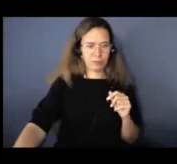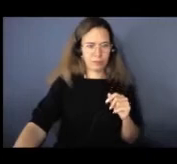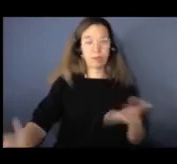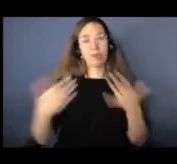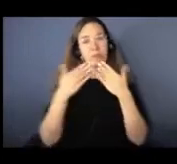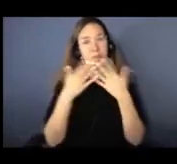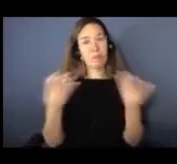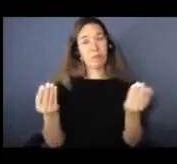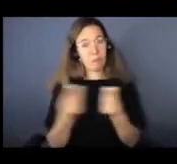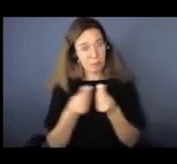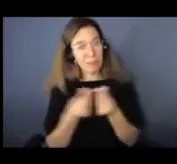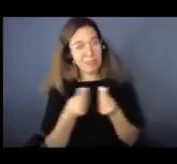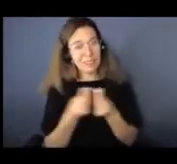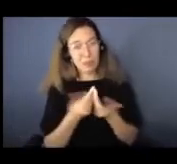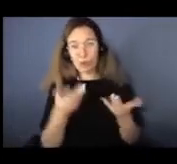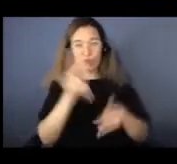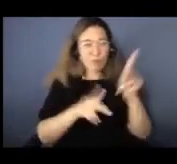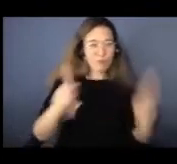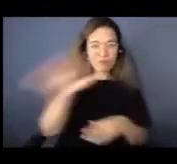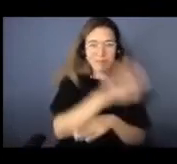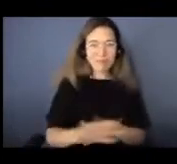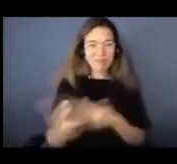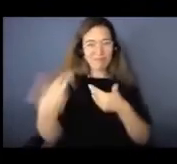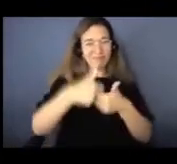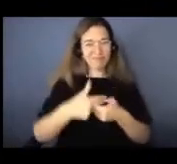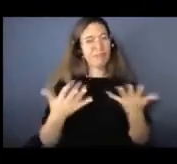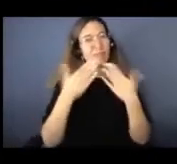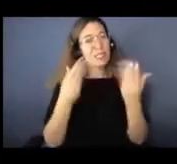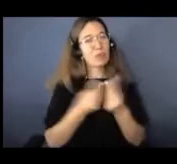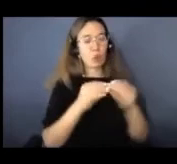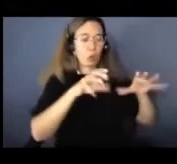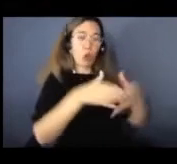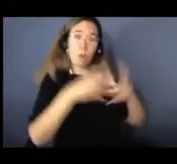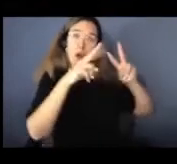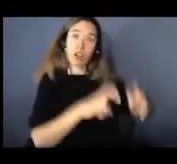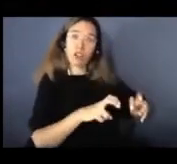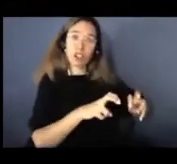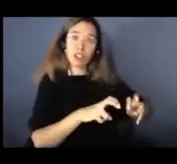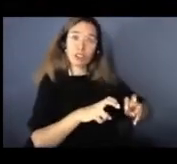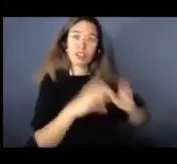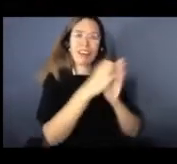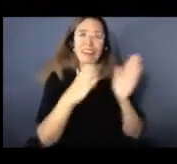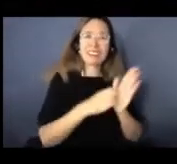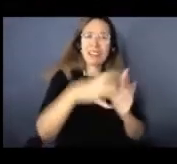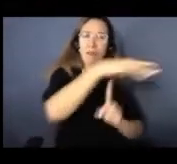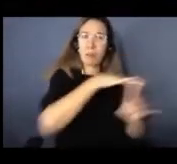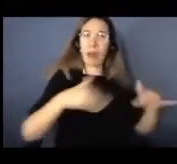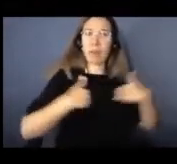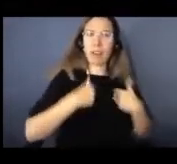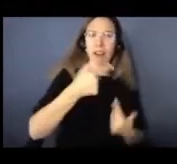beaucoup à tous et à toutes d'être ici aujourd'hui. Merci beaucoup au groupe de recherche en éthique environnementale et animale